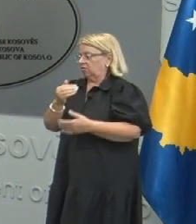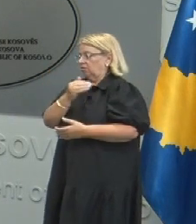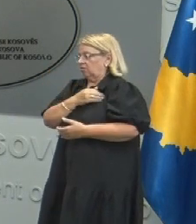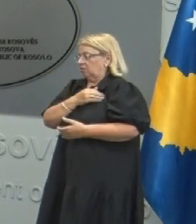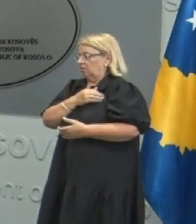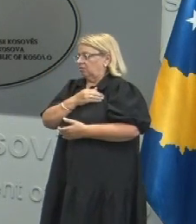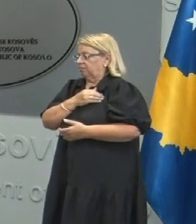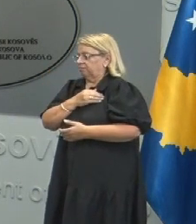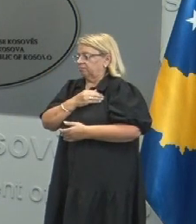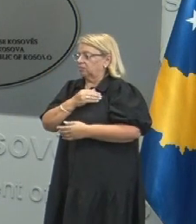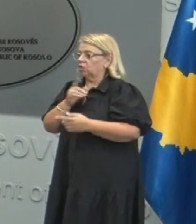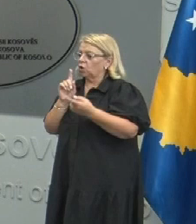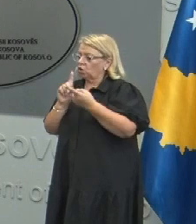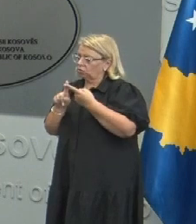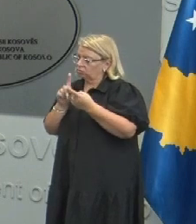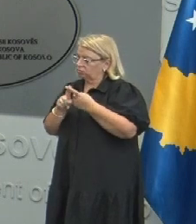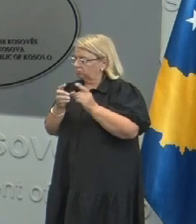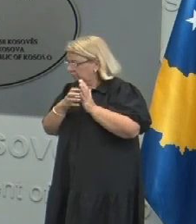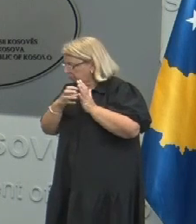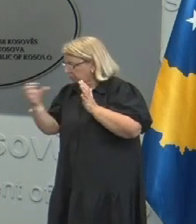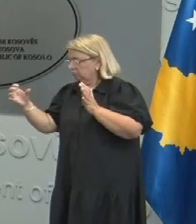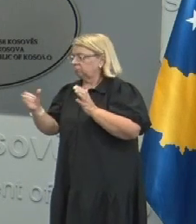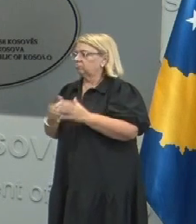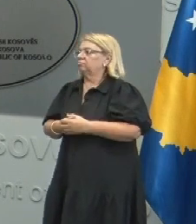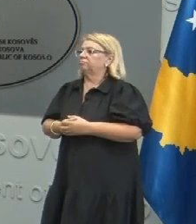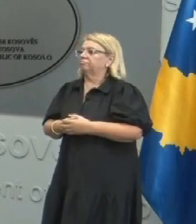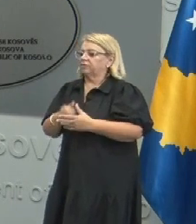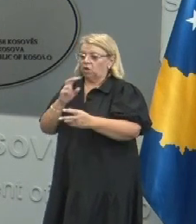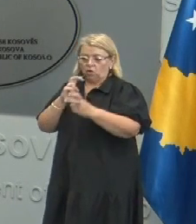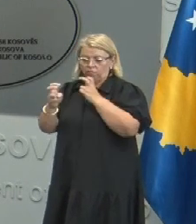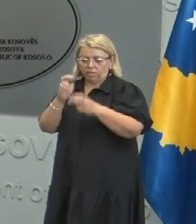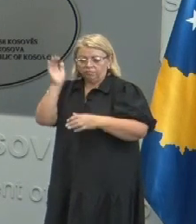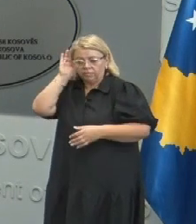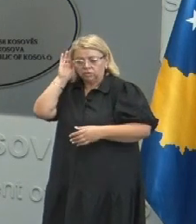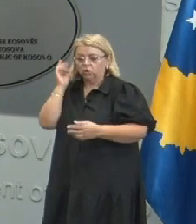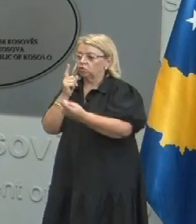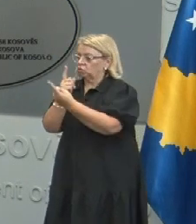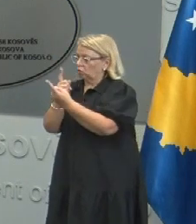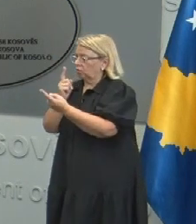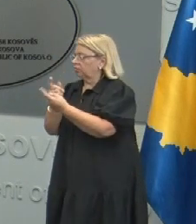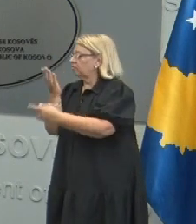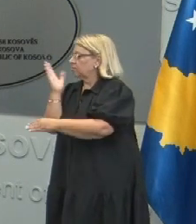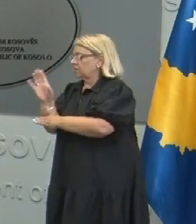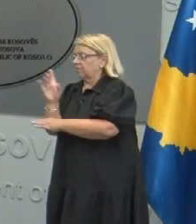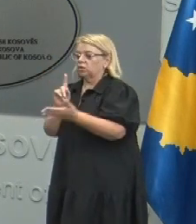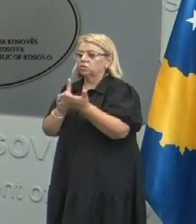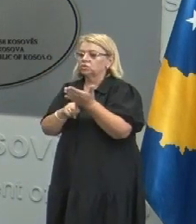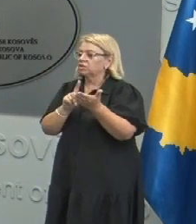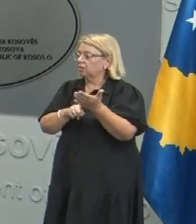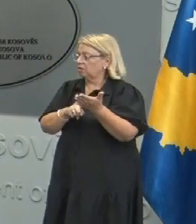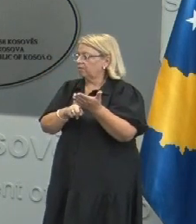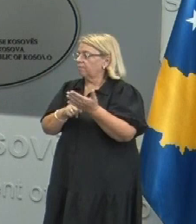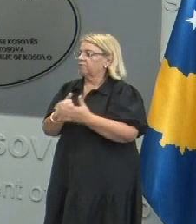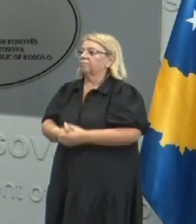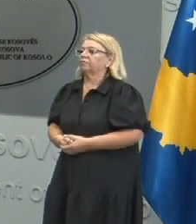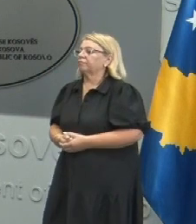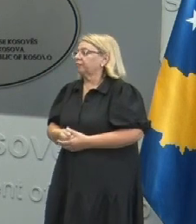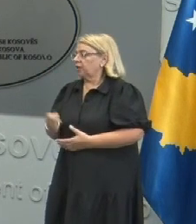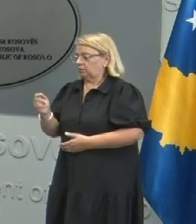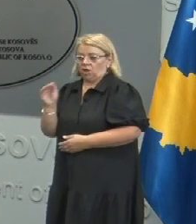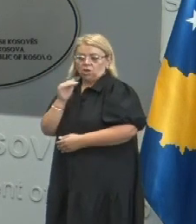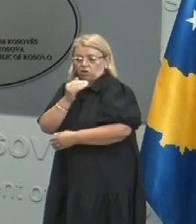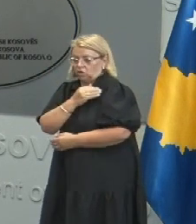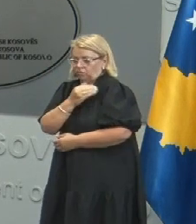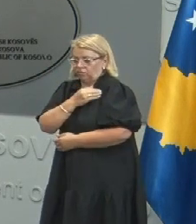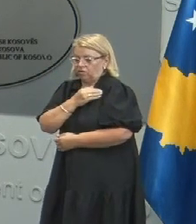sindikatët. Unë po edhe ministrat e mi janë takuar me përfaqësues të sindikatëve. Pra, ata janë njoftuar me punën tonë dhe qëndrimet